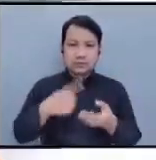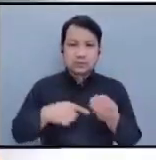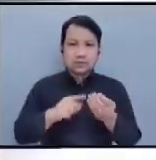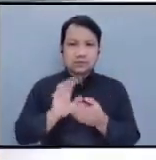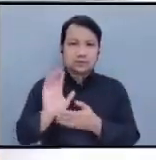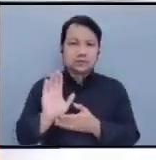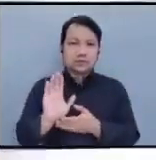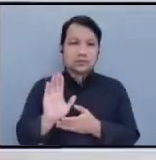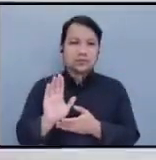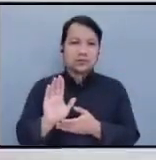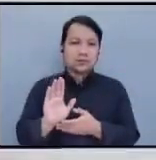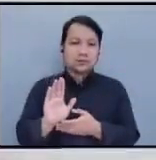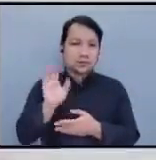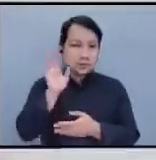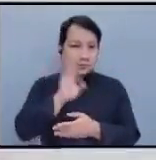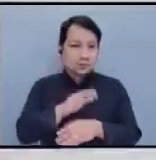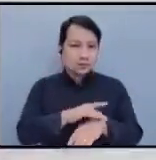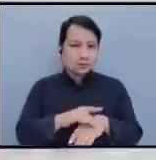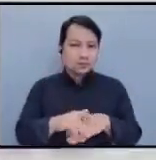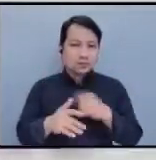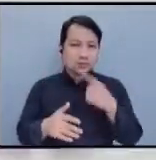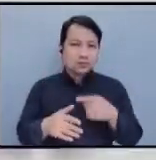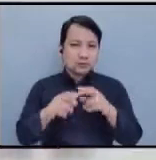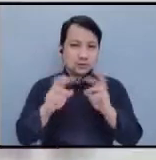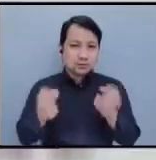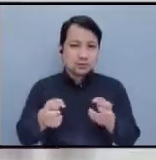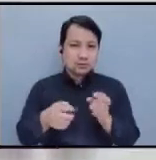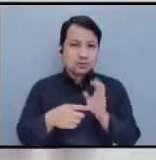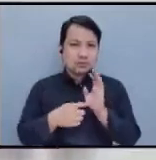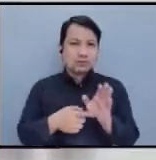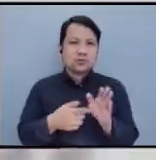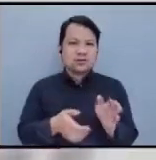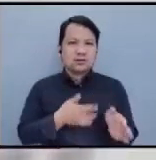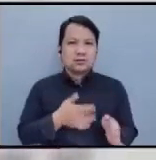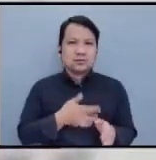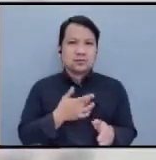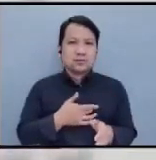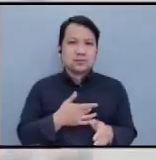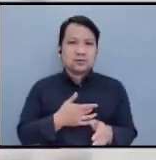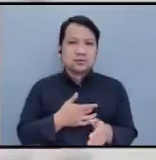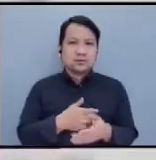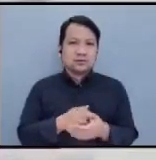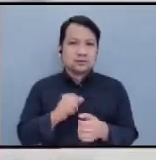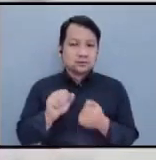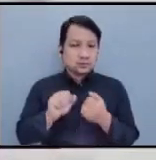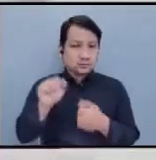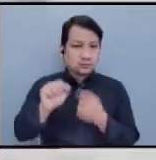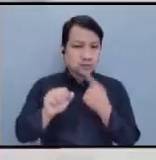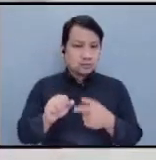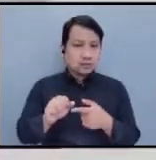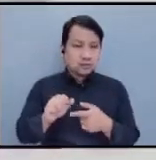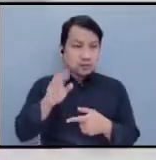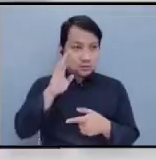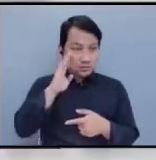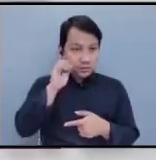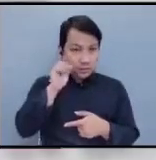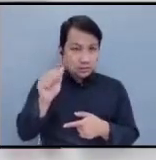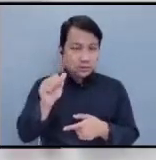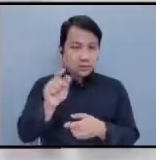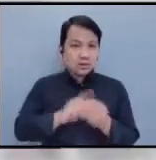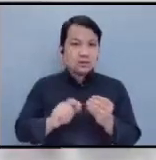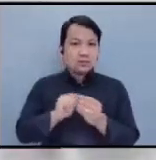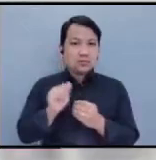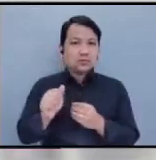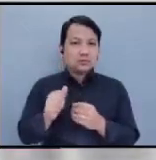isang skincare line. Tinawag din ni Manay Lolit na feeling super mega star of all season si Bea dahil sa umano'y pangaharang